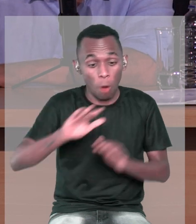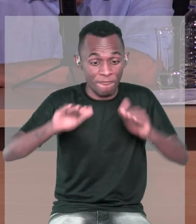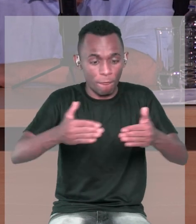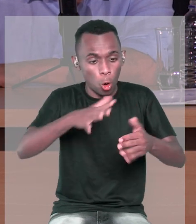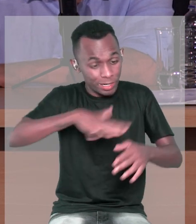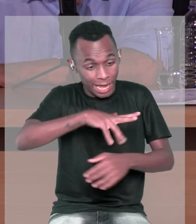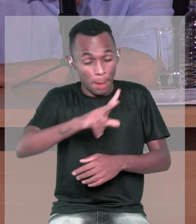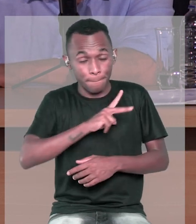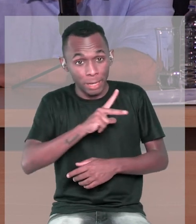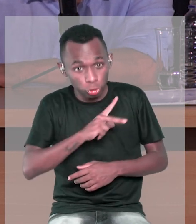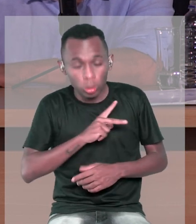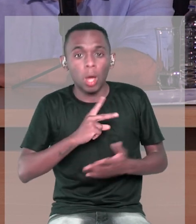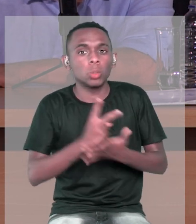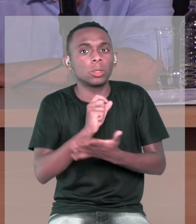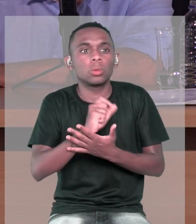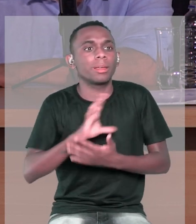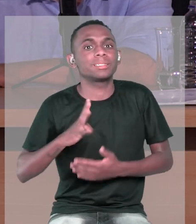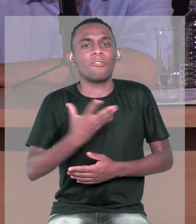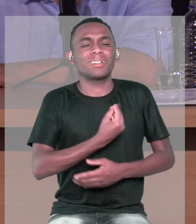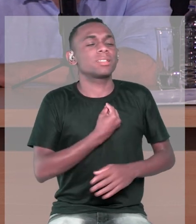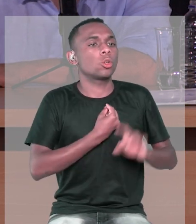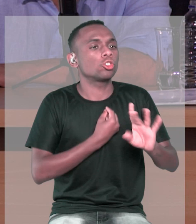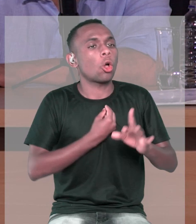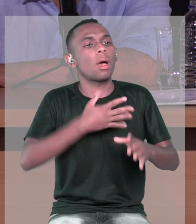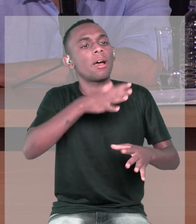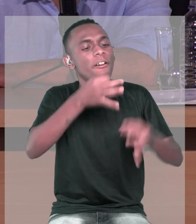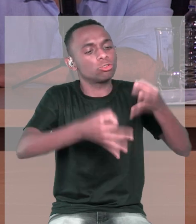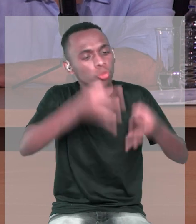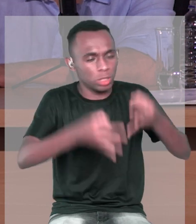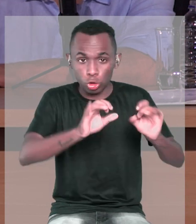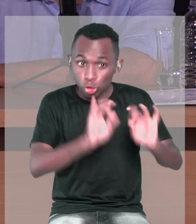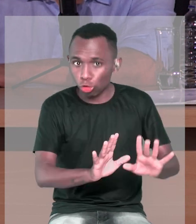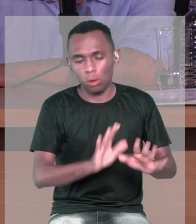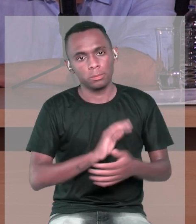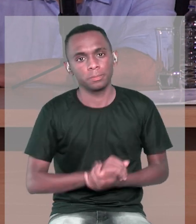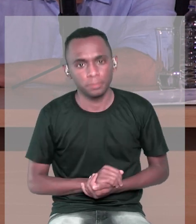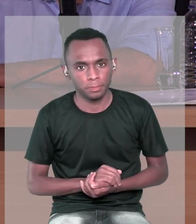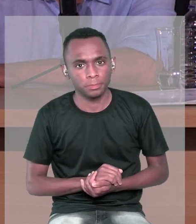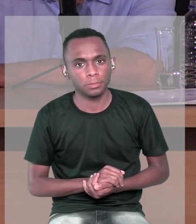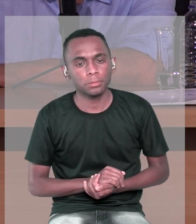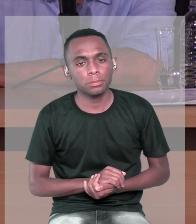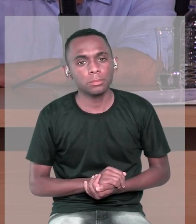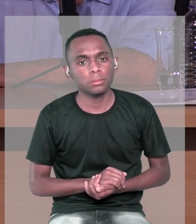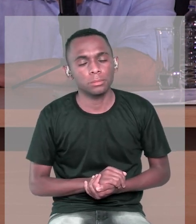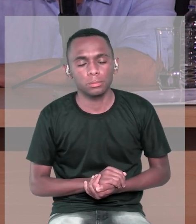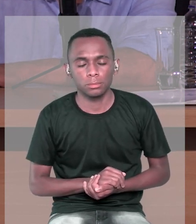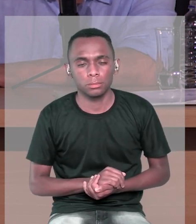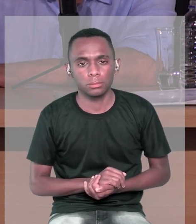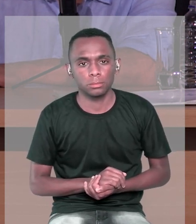na propriedade privada, a gente vai ver a salvação como uma salvação jurídica. C'est-à-dire, on va dire, écoutez, il y a un